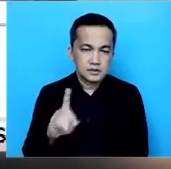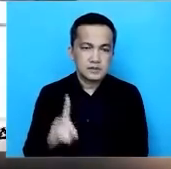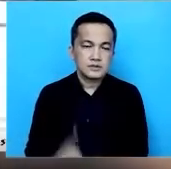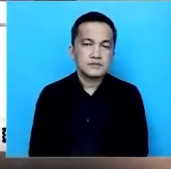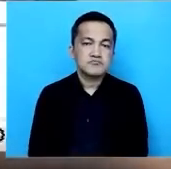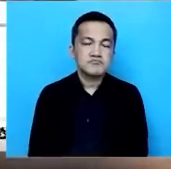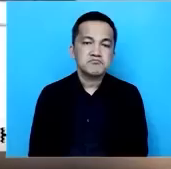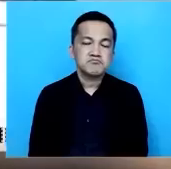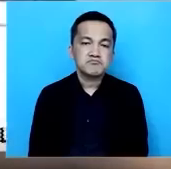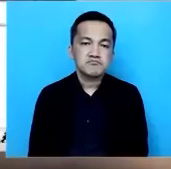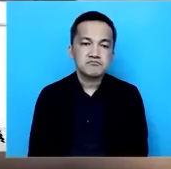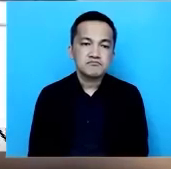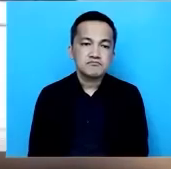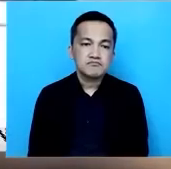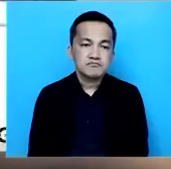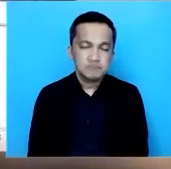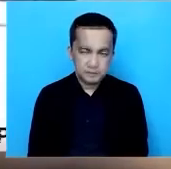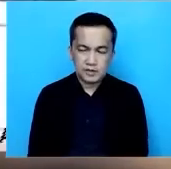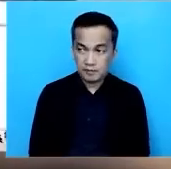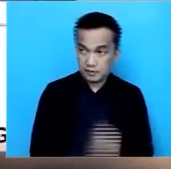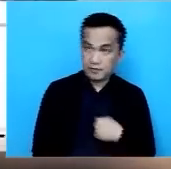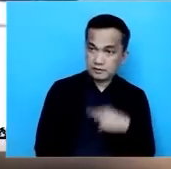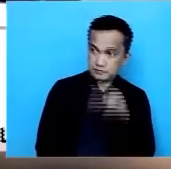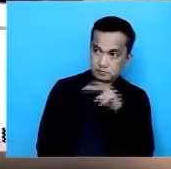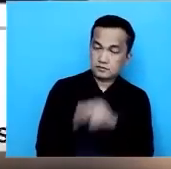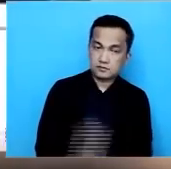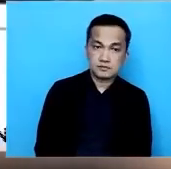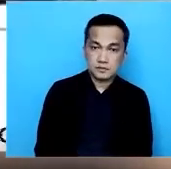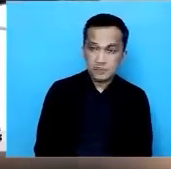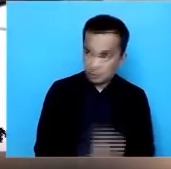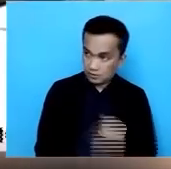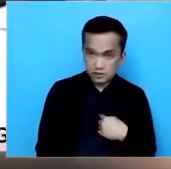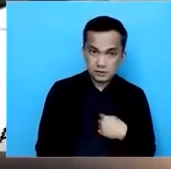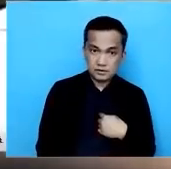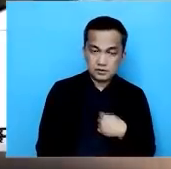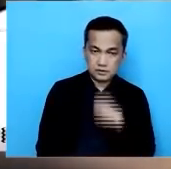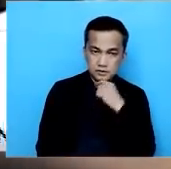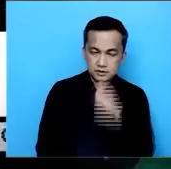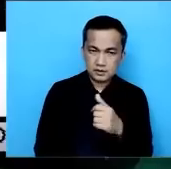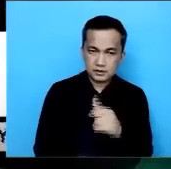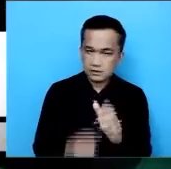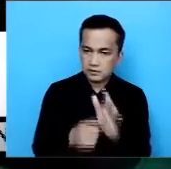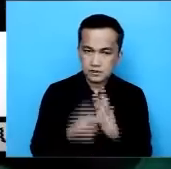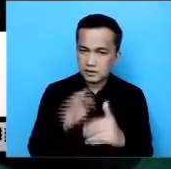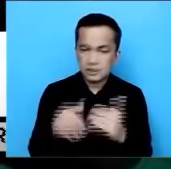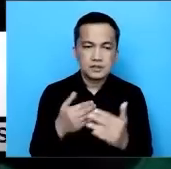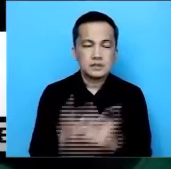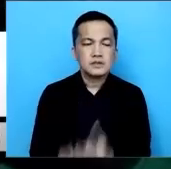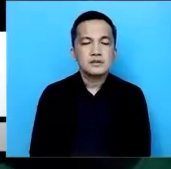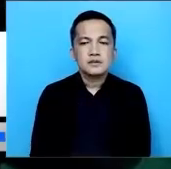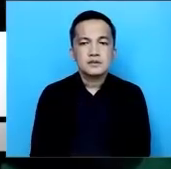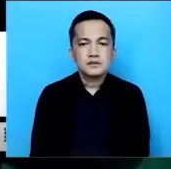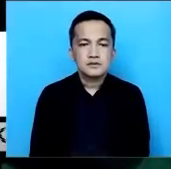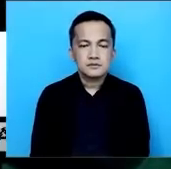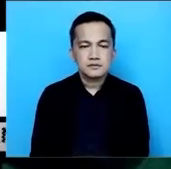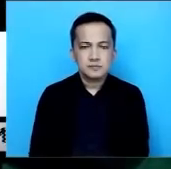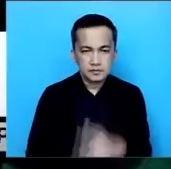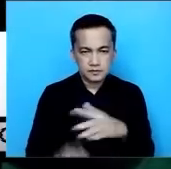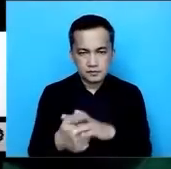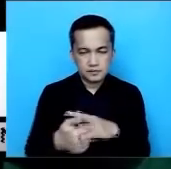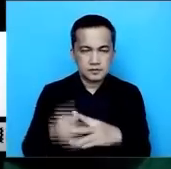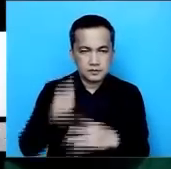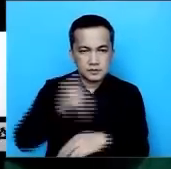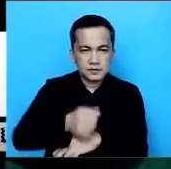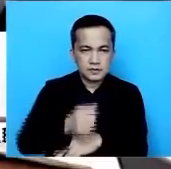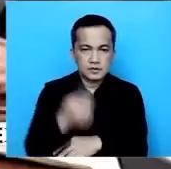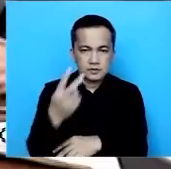salt. Tingin ko, kasi kung ako yan, hindi ko i-require lahat. Lumabas din sa pagdinig ng dalawang bansa